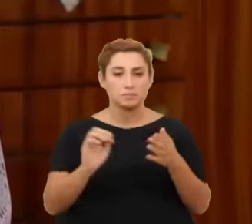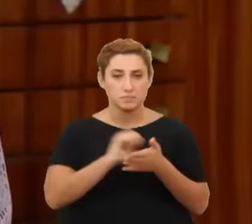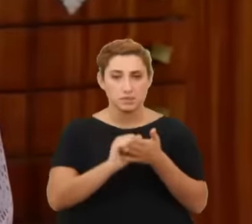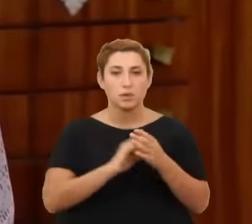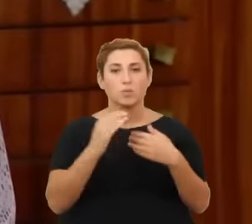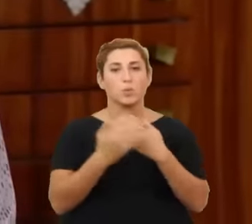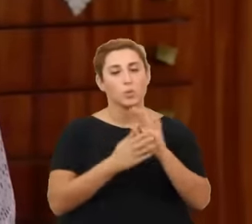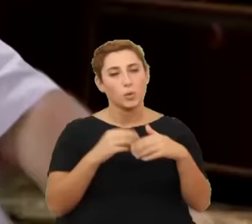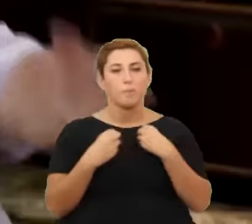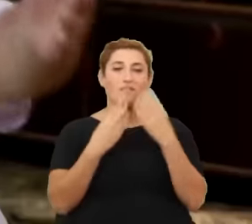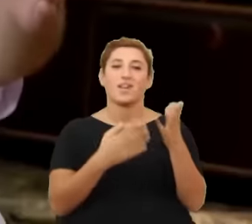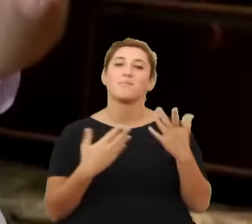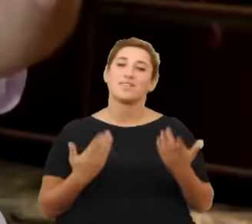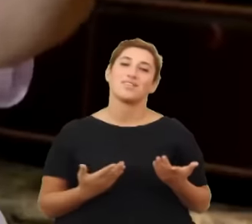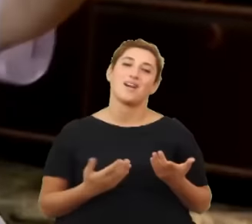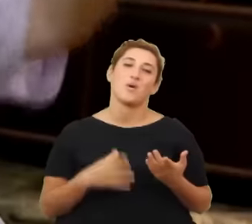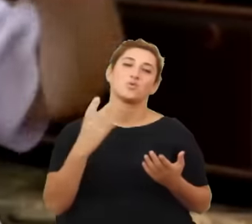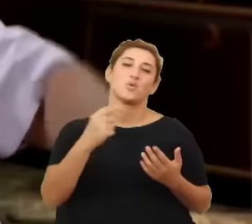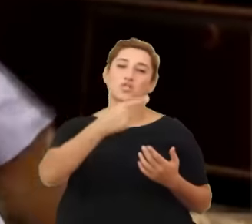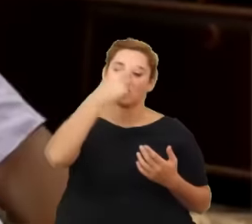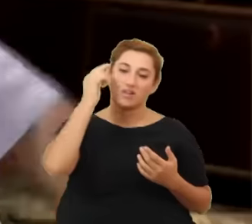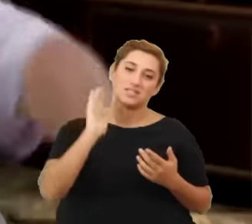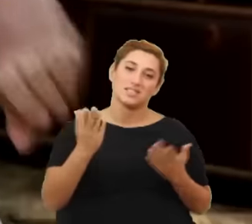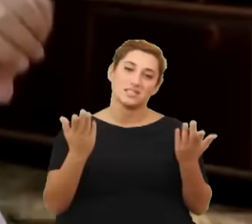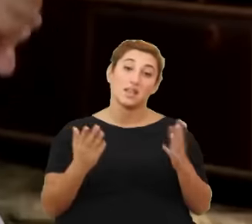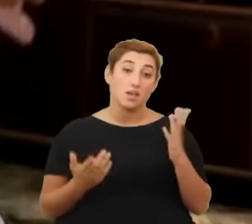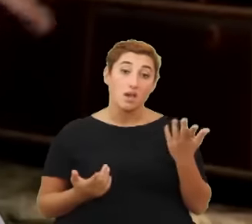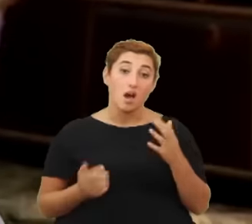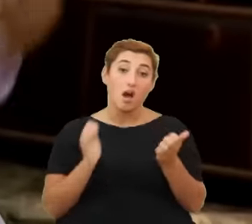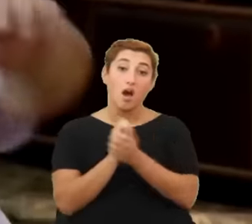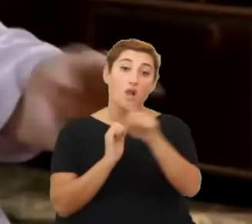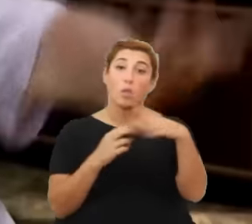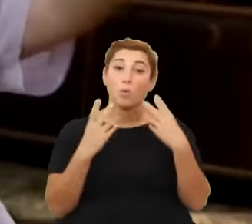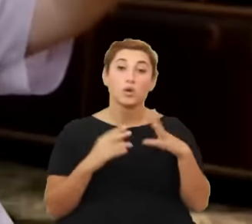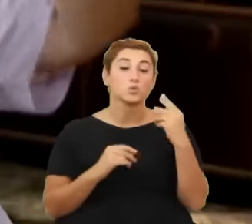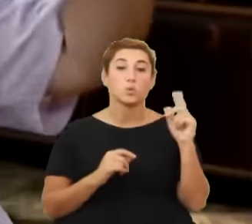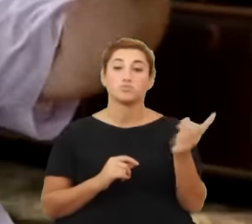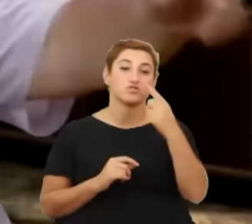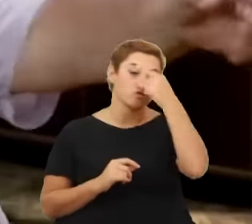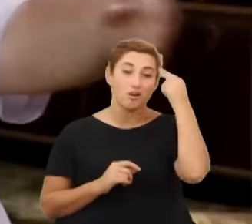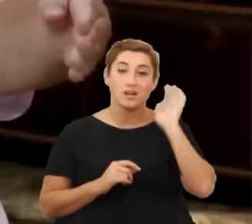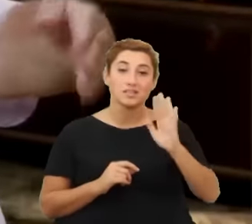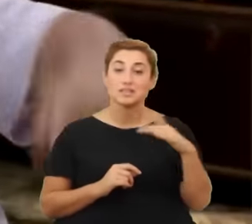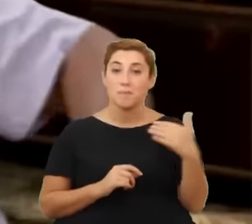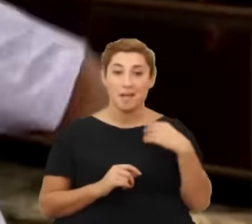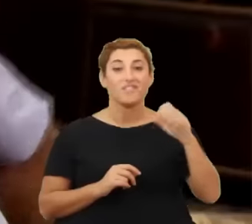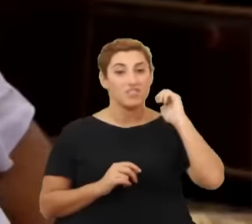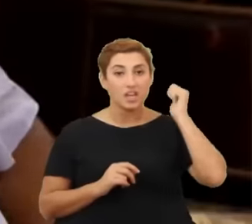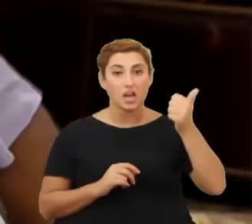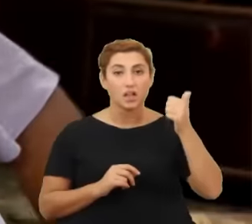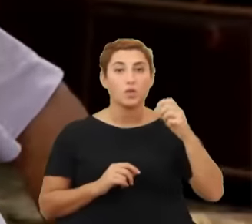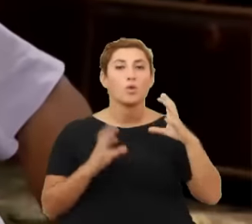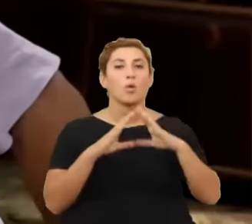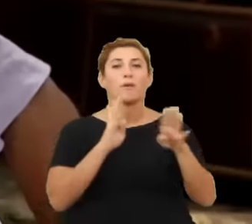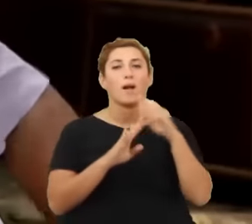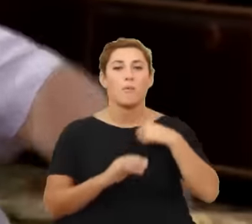kurularız, veririz. Biz ya çok şanslısınız ya. Yani aile olarak çok acayip şanslısınız. Ben yarın